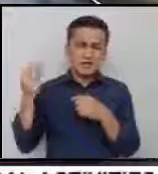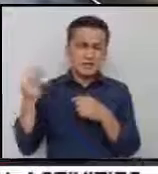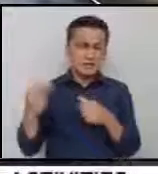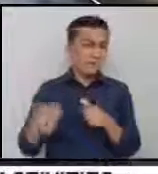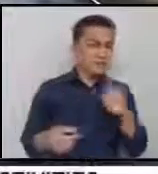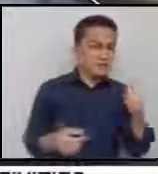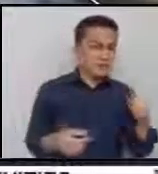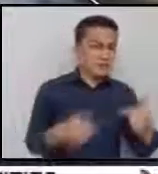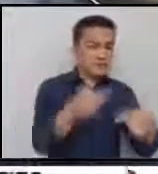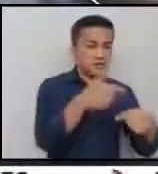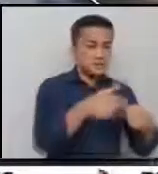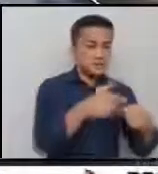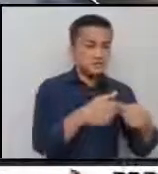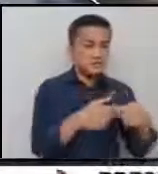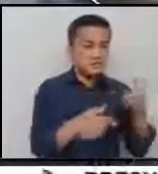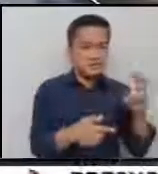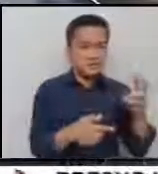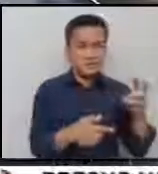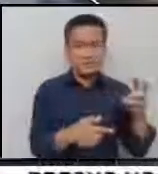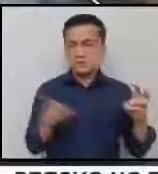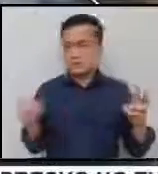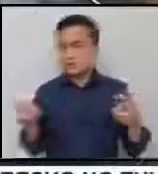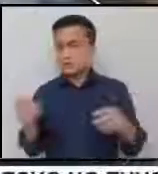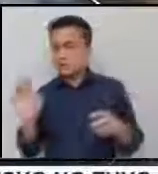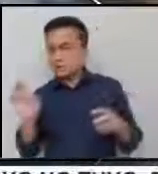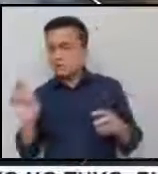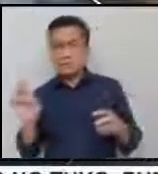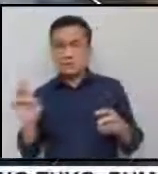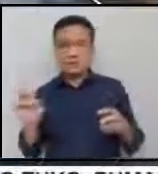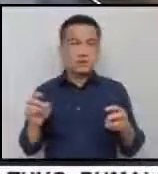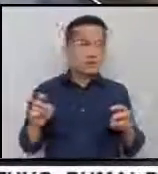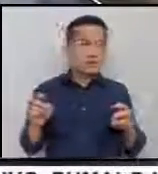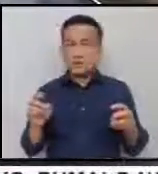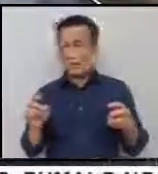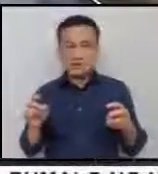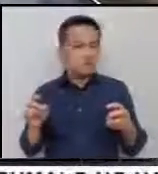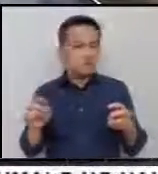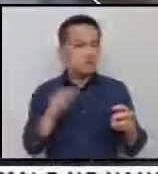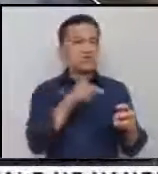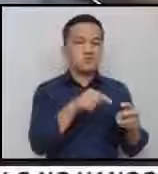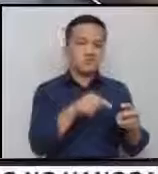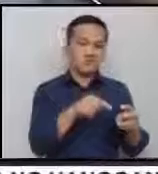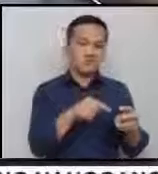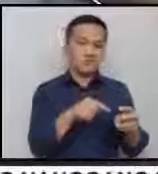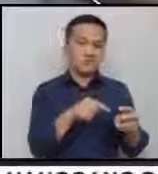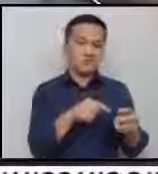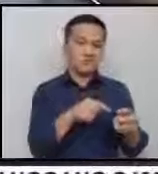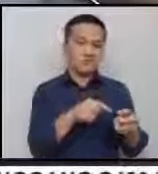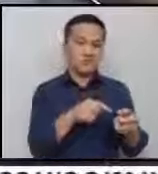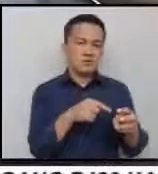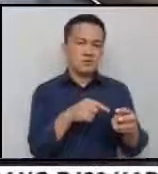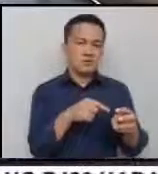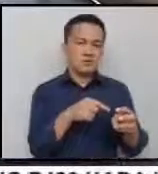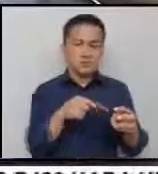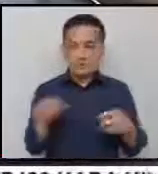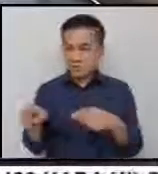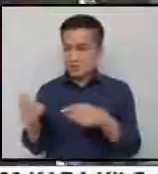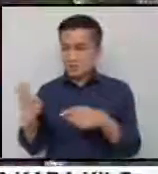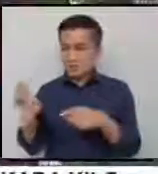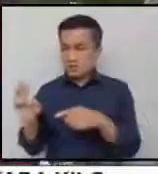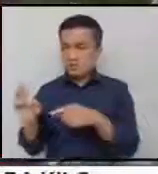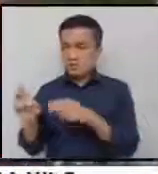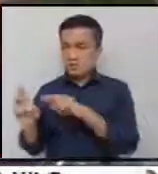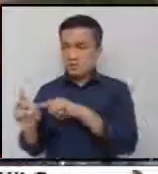na halimbawa 60 pesos, sa iba 70 pesos, doon po kami nakakabili ng may discount nga po kami pero sa mataas naman na